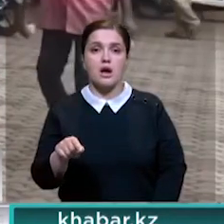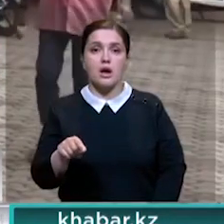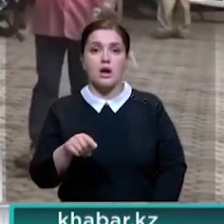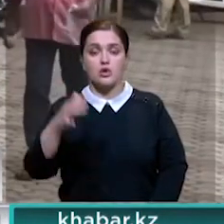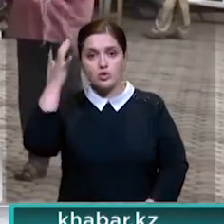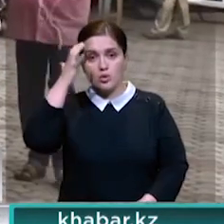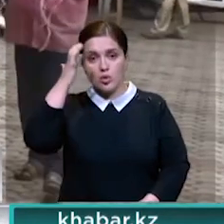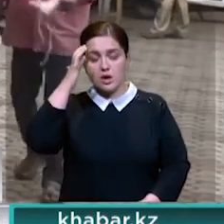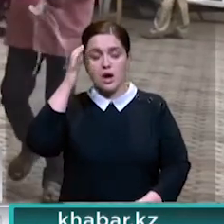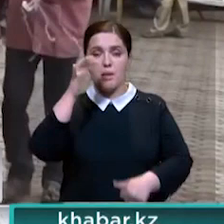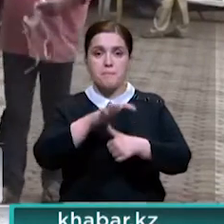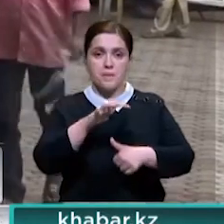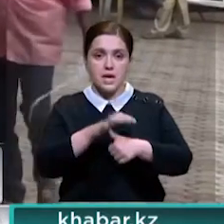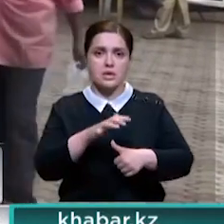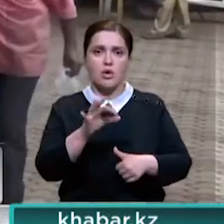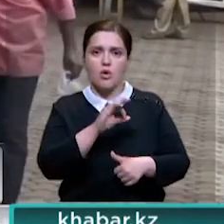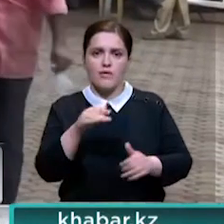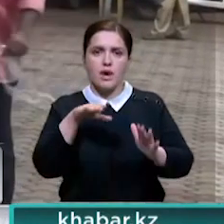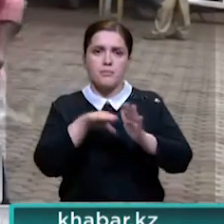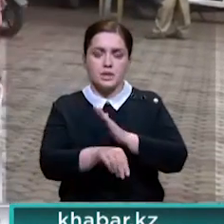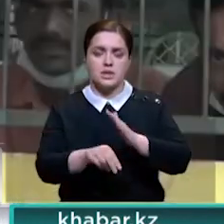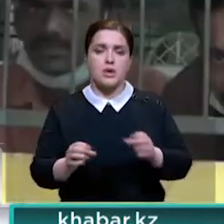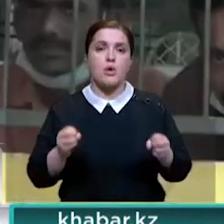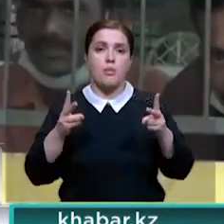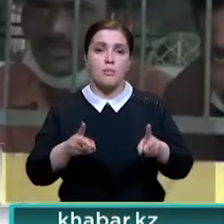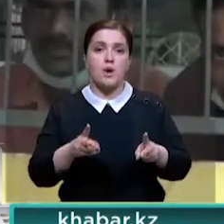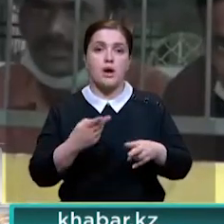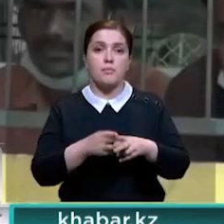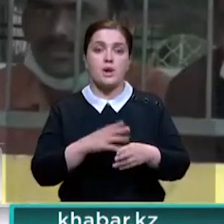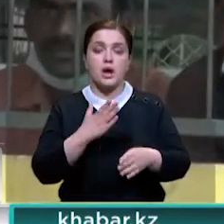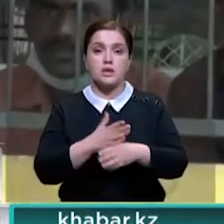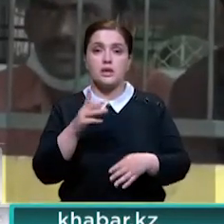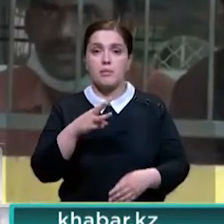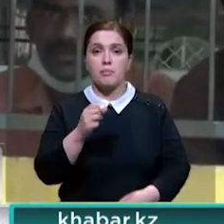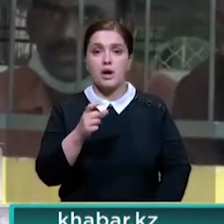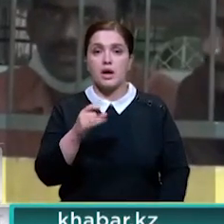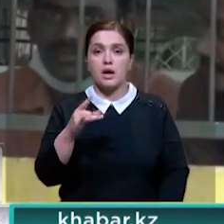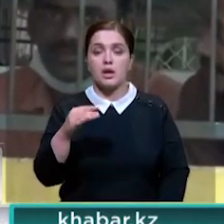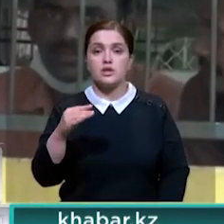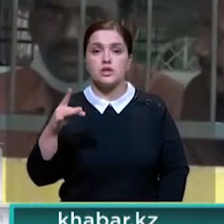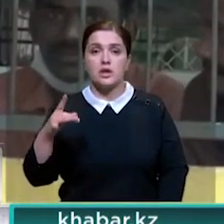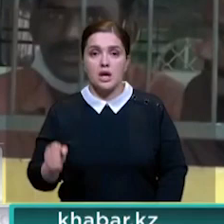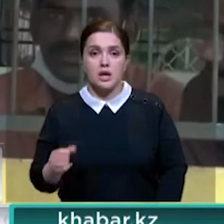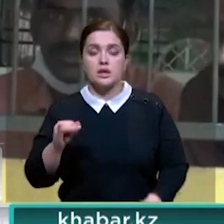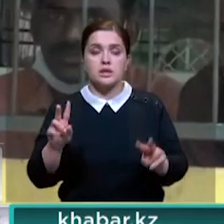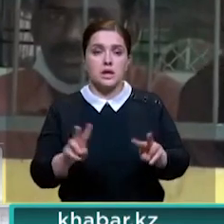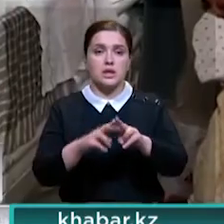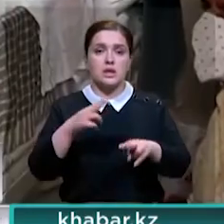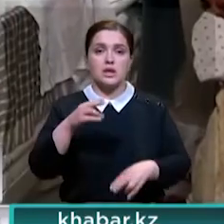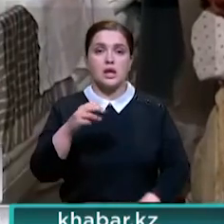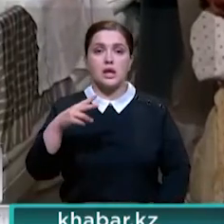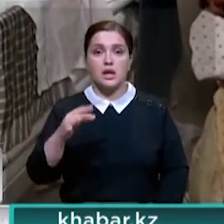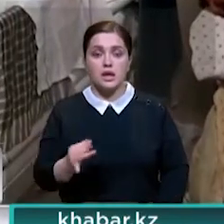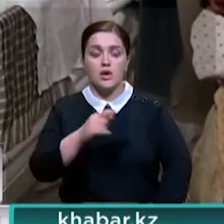плесень официально признана угрозой аналогичное заявление держат на столе мэрии в махараштре гуджарате и столичном деле в